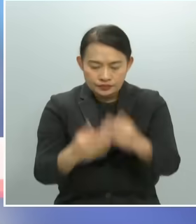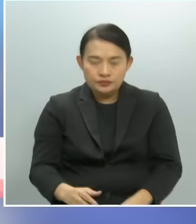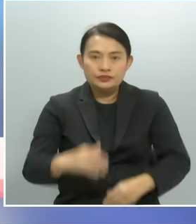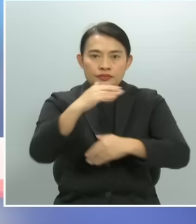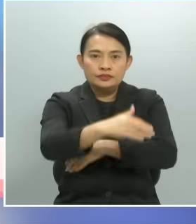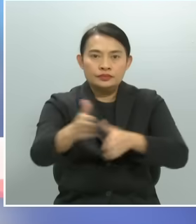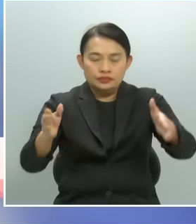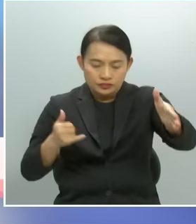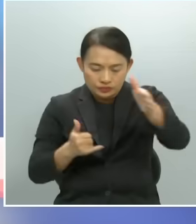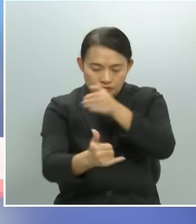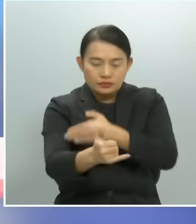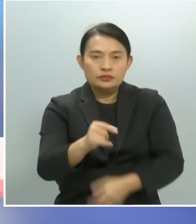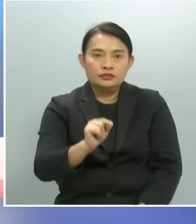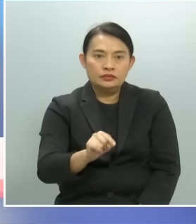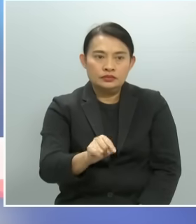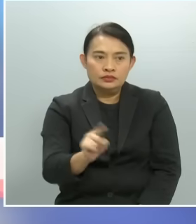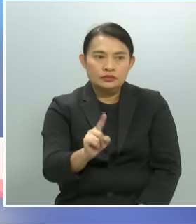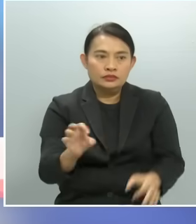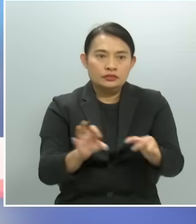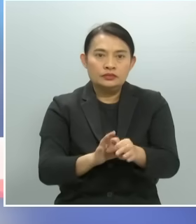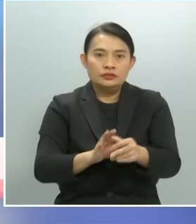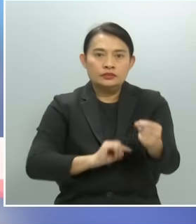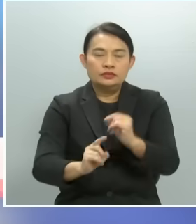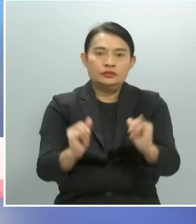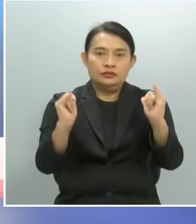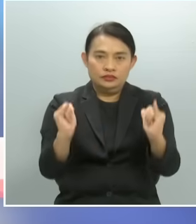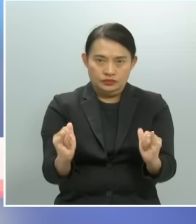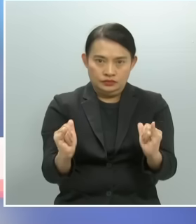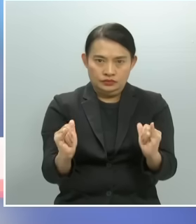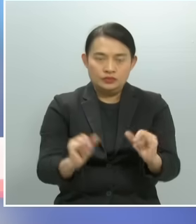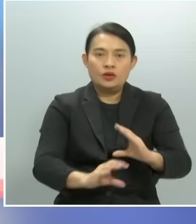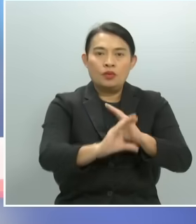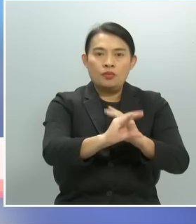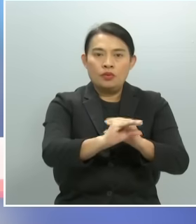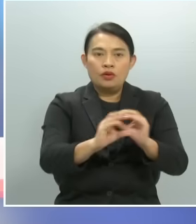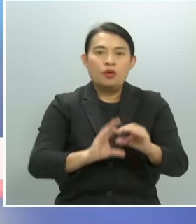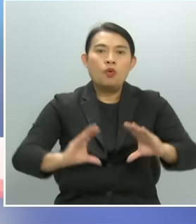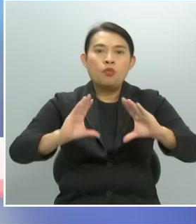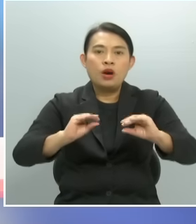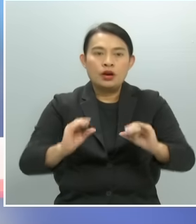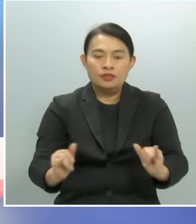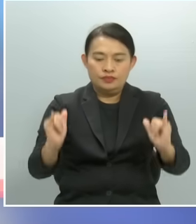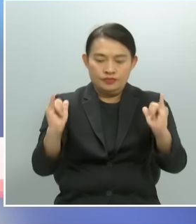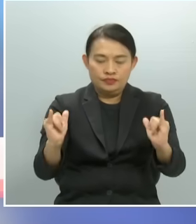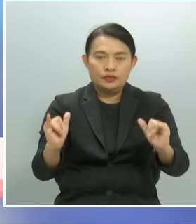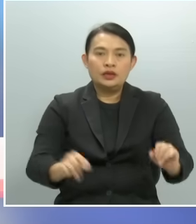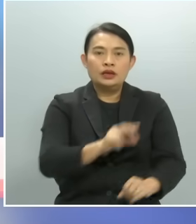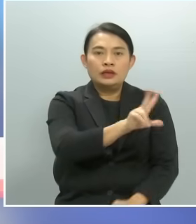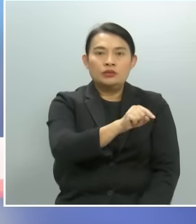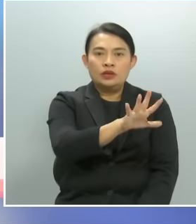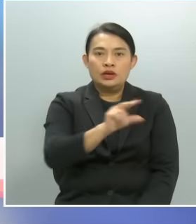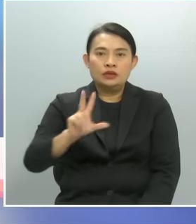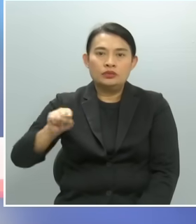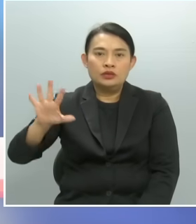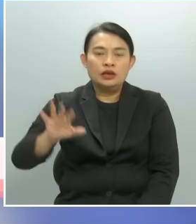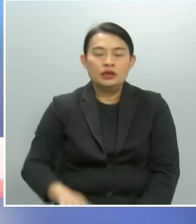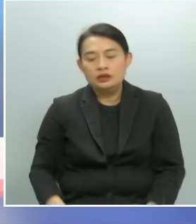ครับก็เป็นเตียงคู่นะฮะมีเตียงอยู่ 3.5ฟุต 2เตียงอยู่ภายในห้องด้วยความเหนื่อยคุณผู้